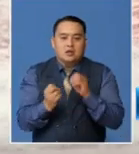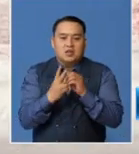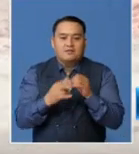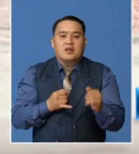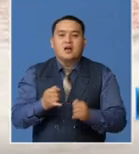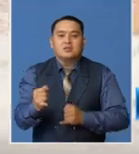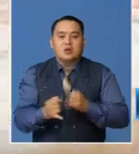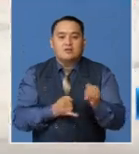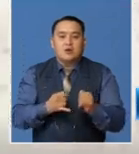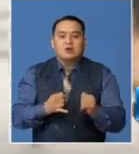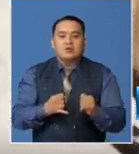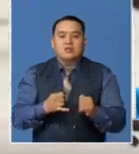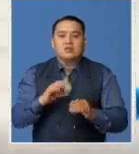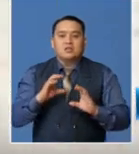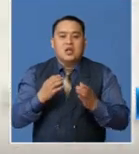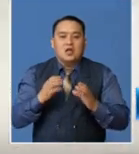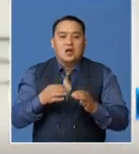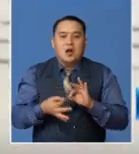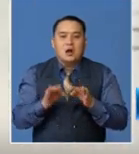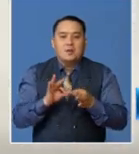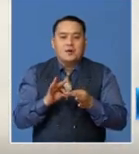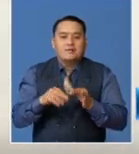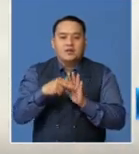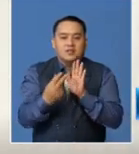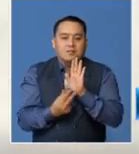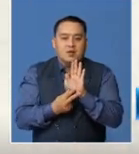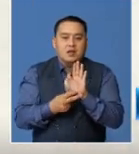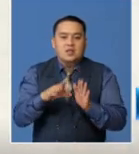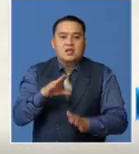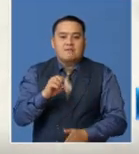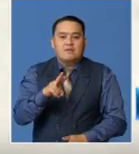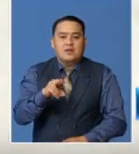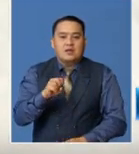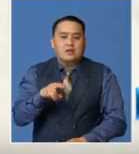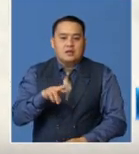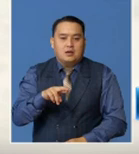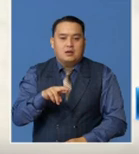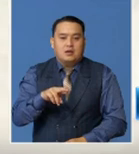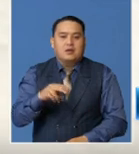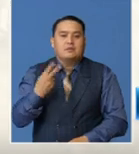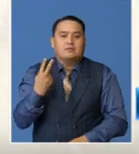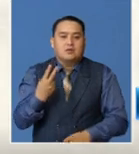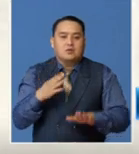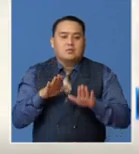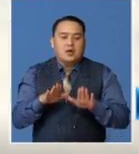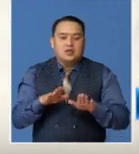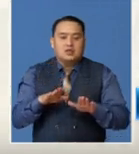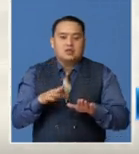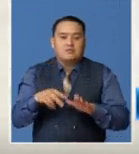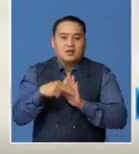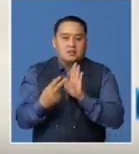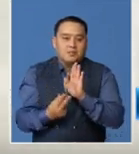фигуристок среди которых серебряный призер олимпиады 2018 евгения медведева и серебряный призер чемпионата мира